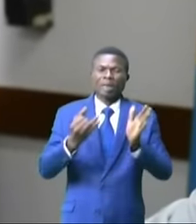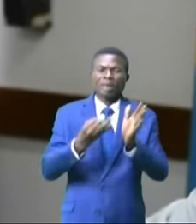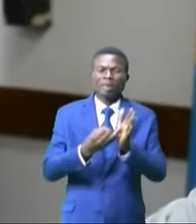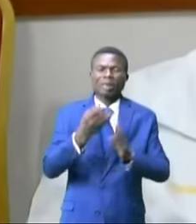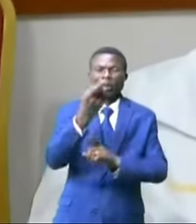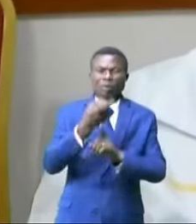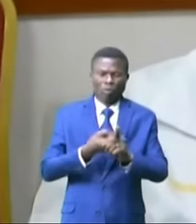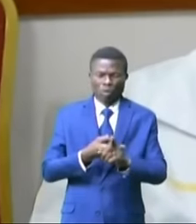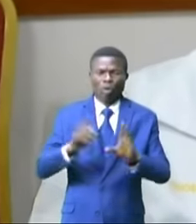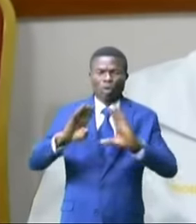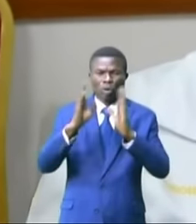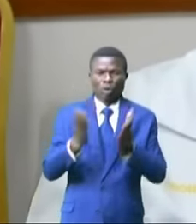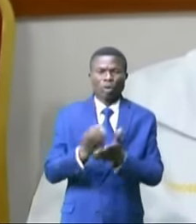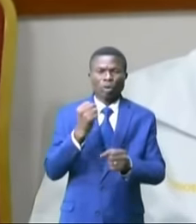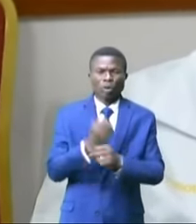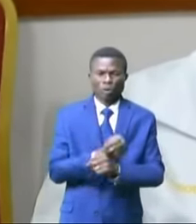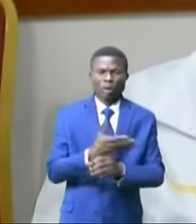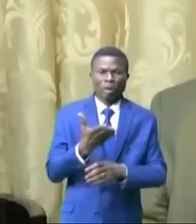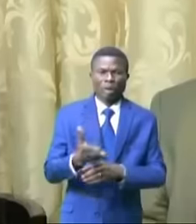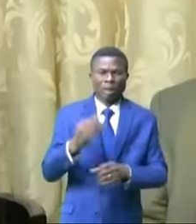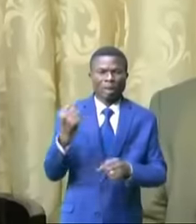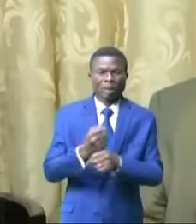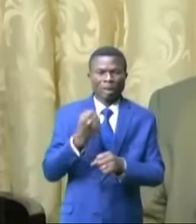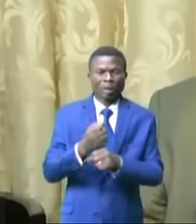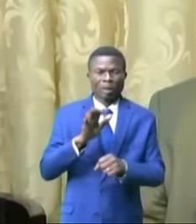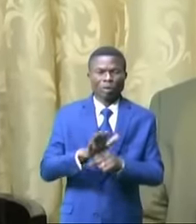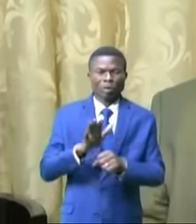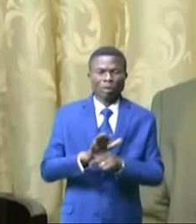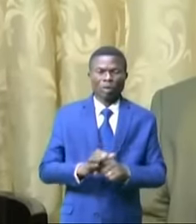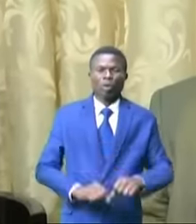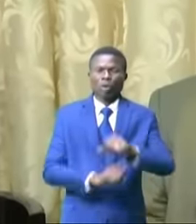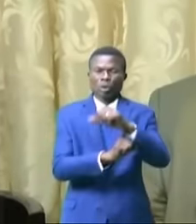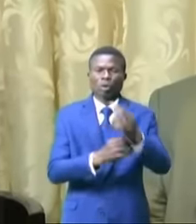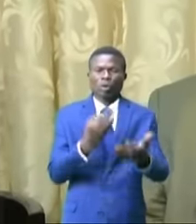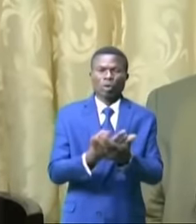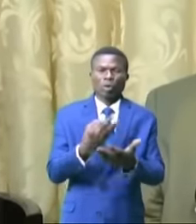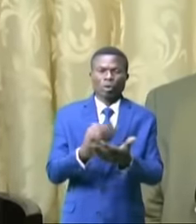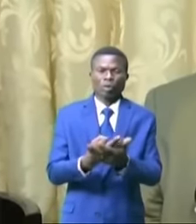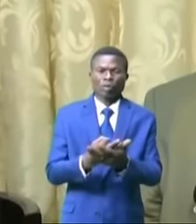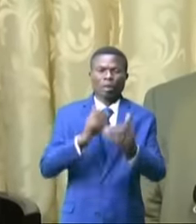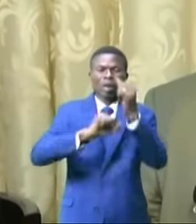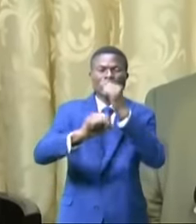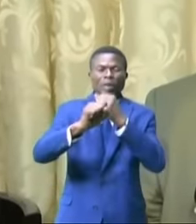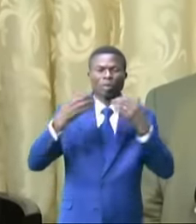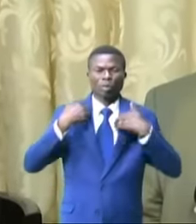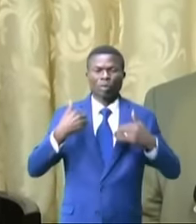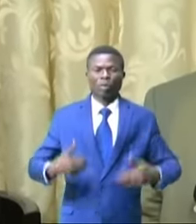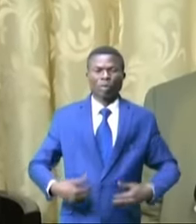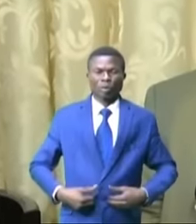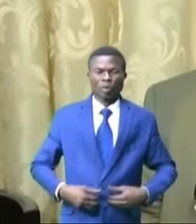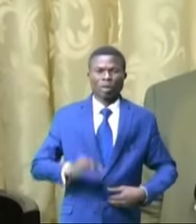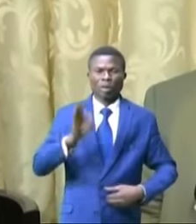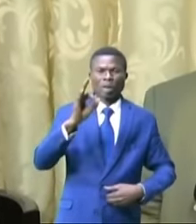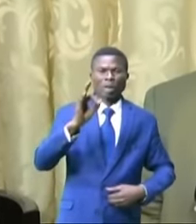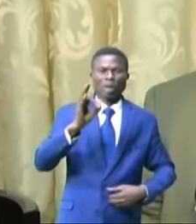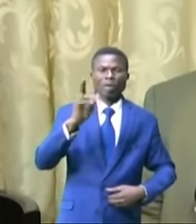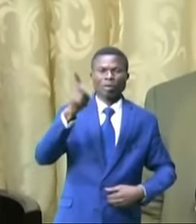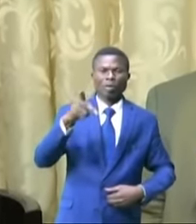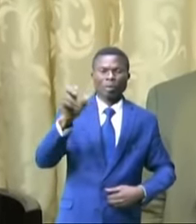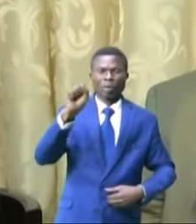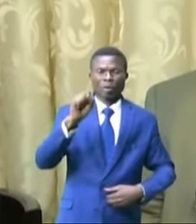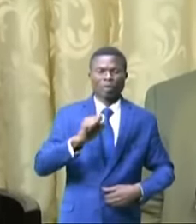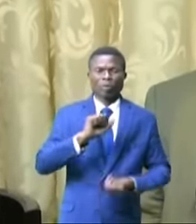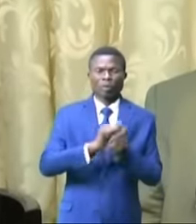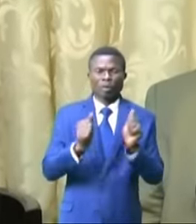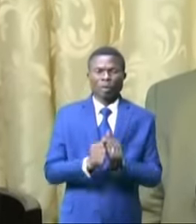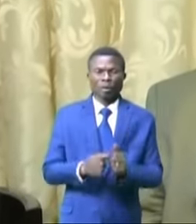Aklini Ngalima. Nous avons travaillé sur l'intervention du Fonds de promotion de la santé par le processus d'amélioration